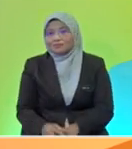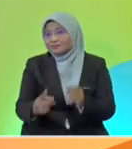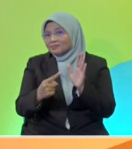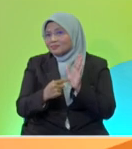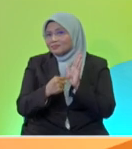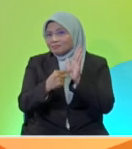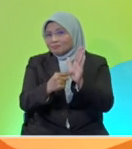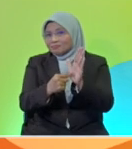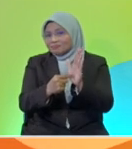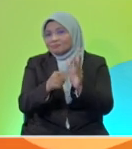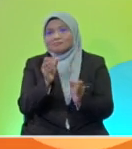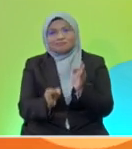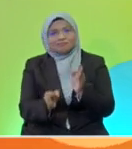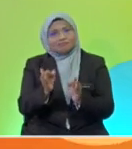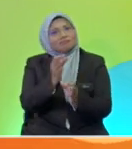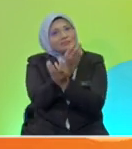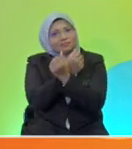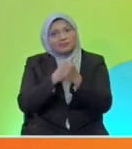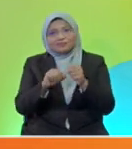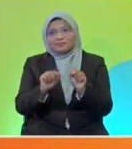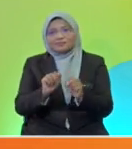jika sudah siap